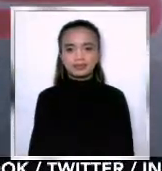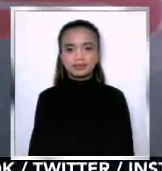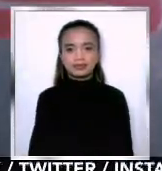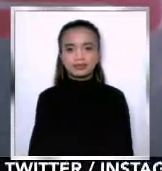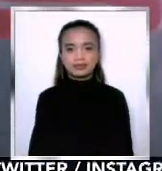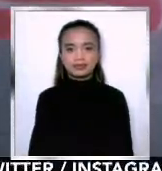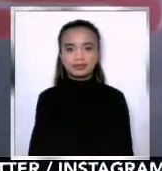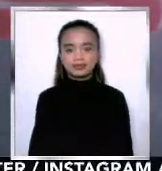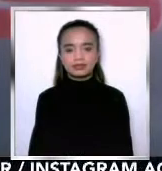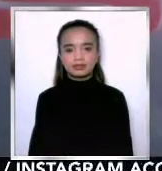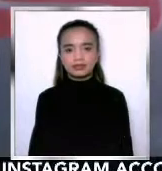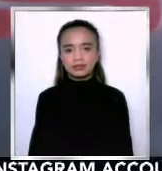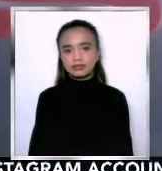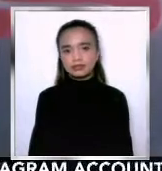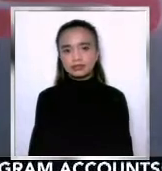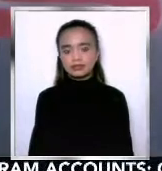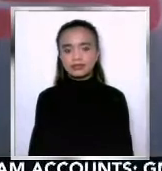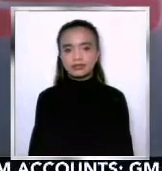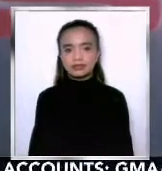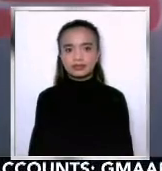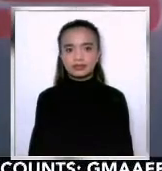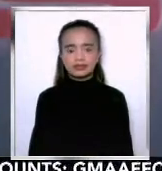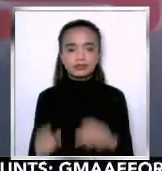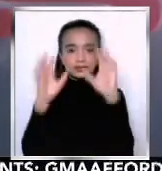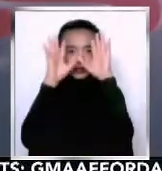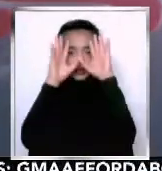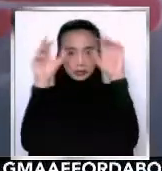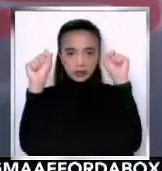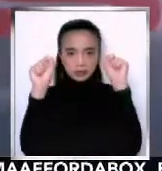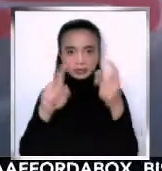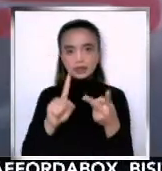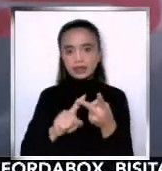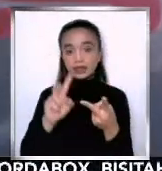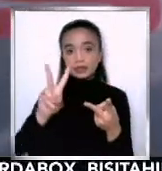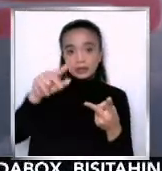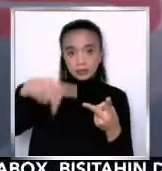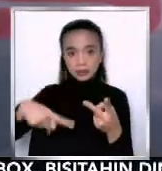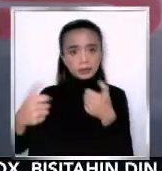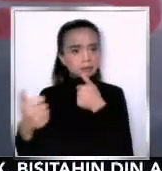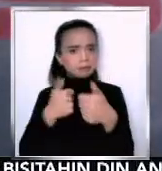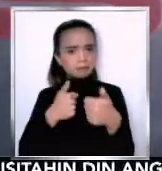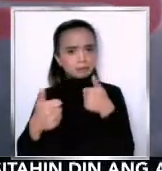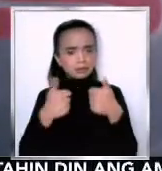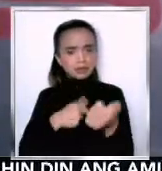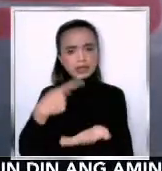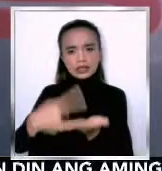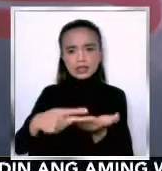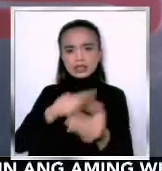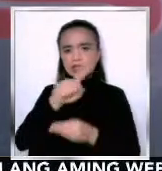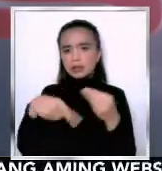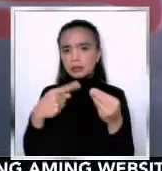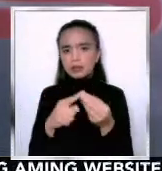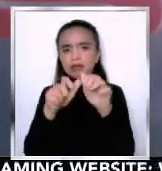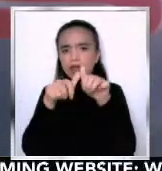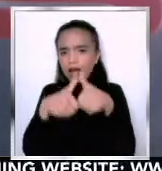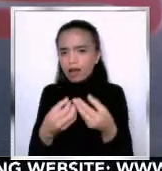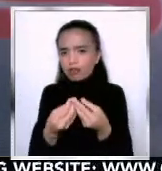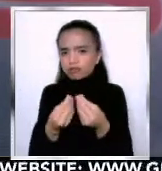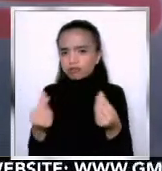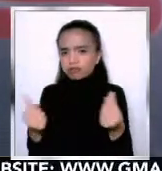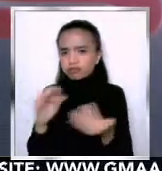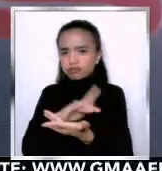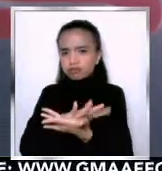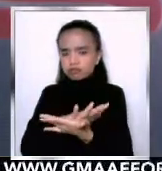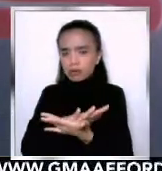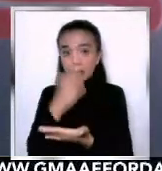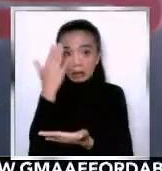Tinalakay po ng ilang presidential at vice presidential aspirant ngayong araw ang pagtugon sa pandemya ngayong patuloy ang pagdami ng mga COVID case sa